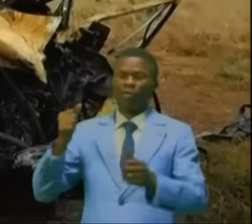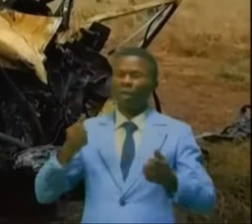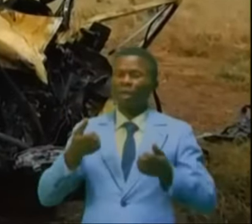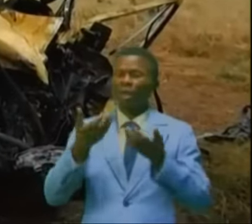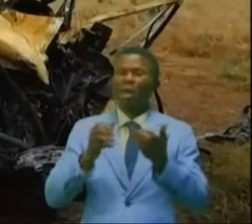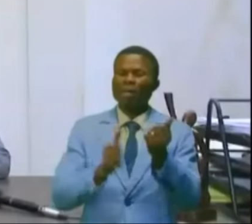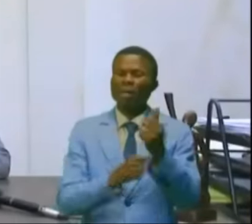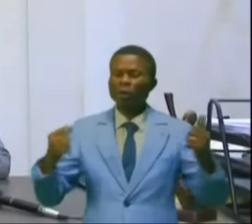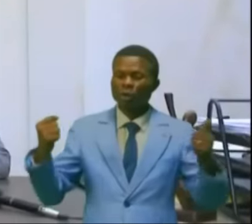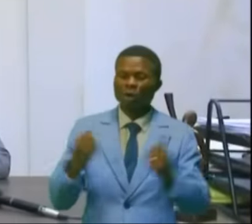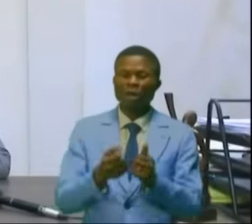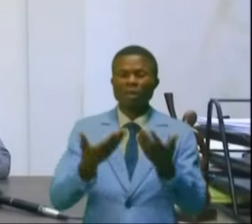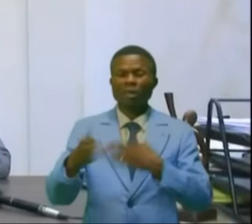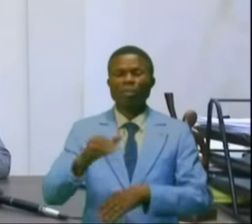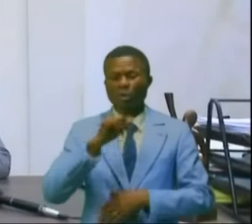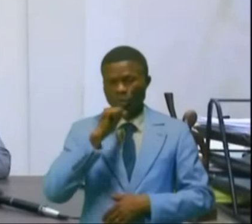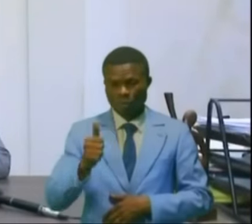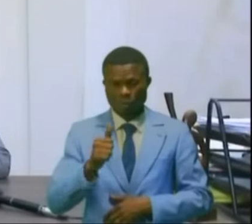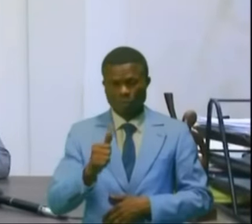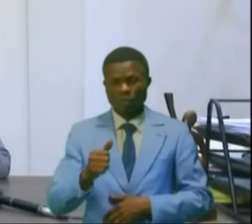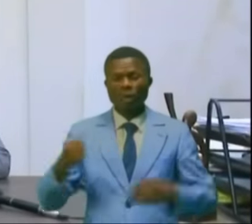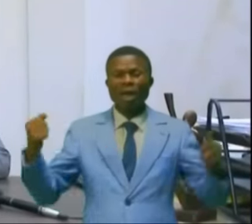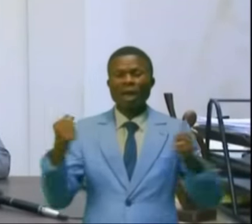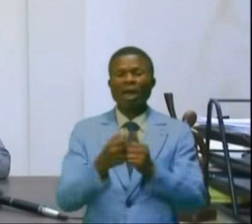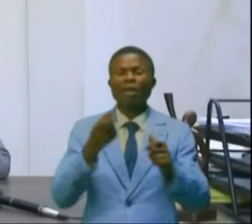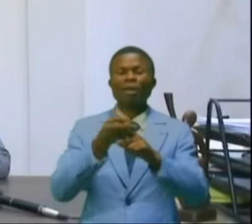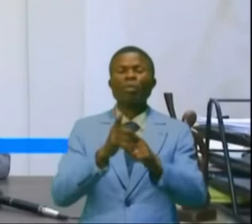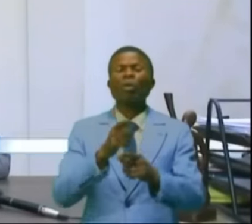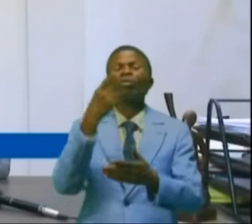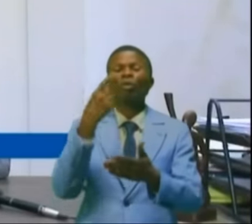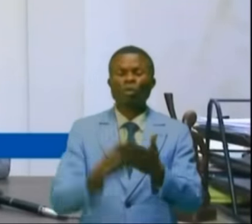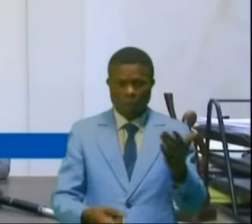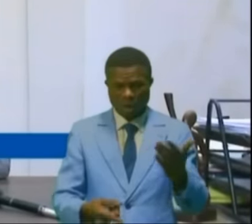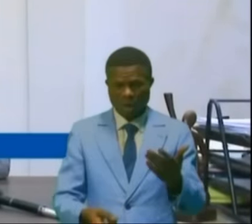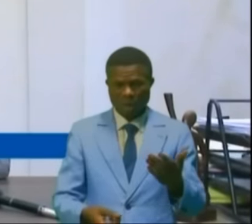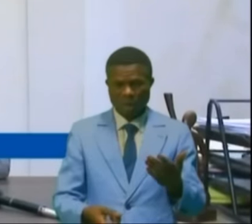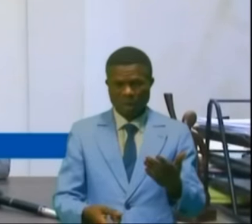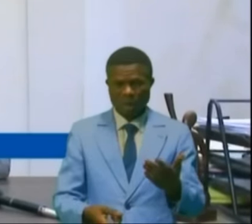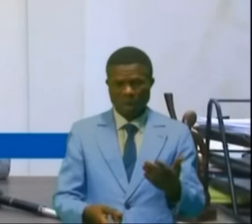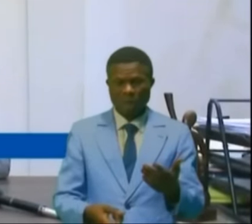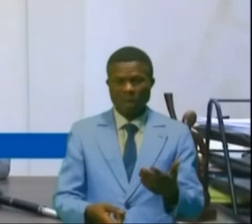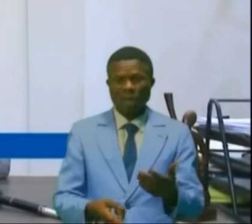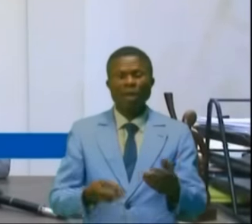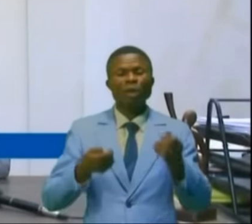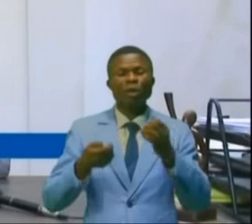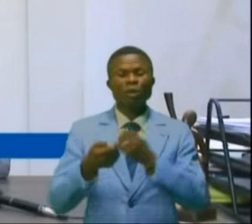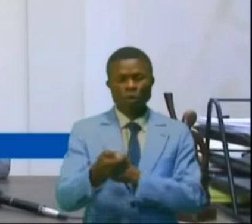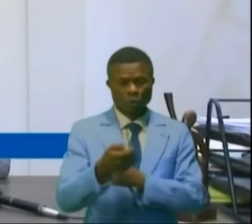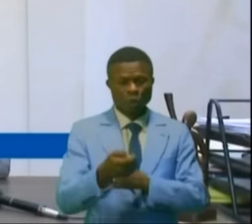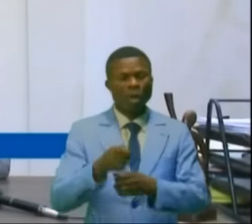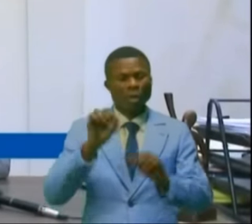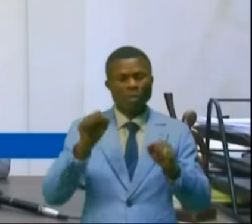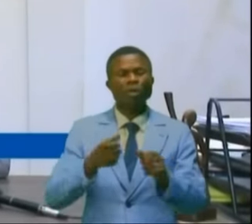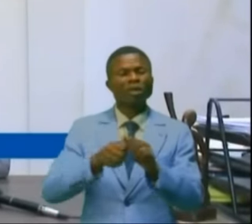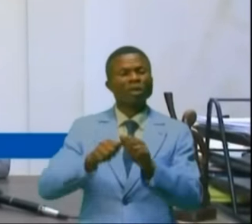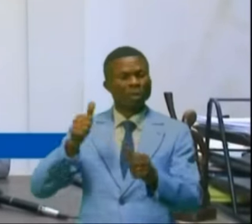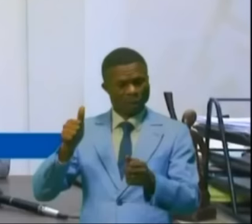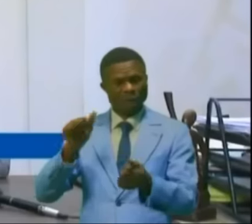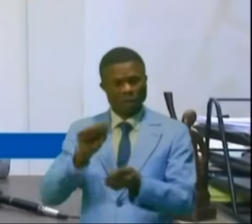routes de Kinshasa. La cause de cet accident monstre qui aurait pu être évité